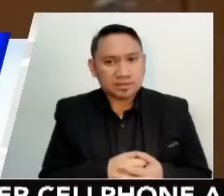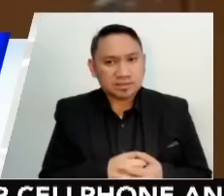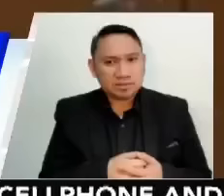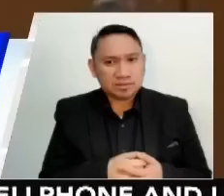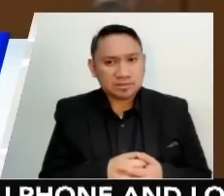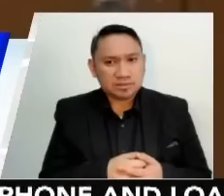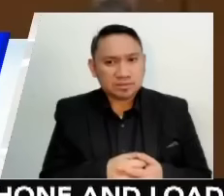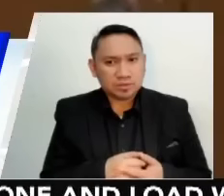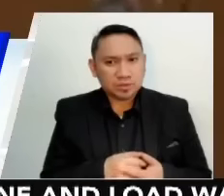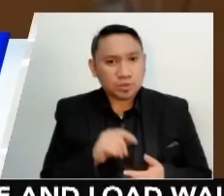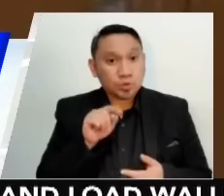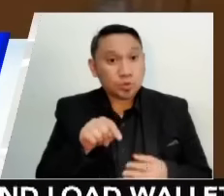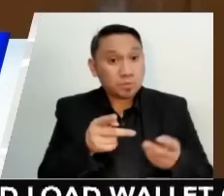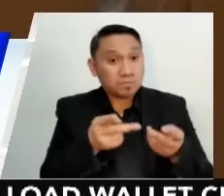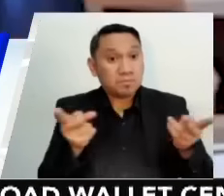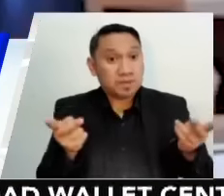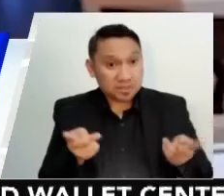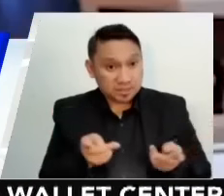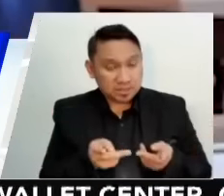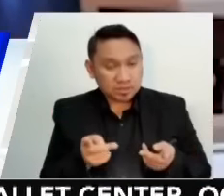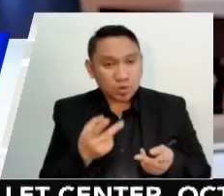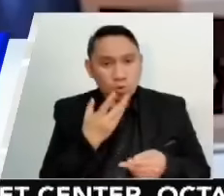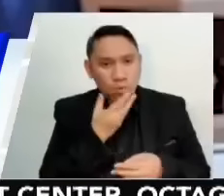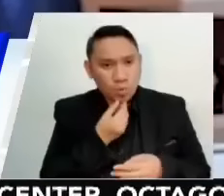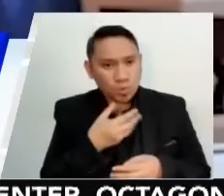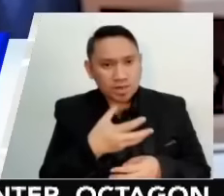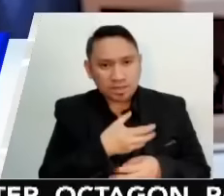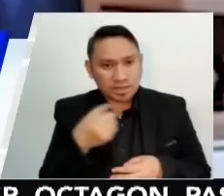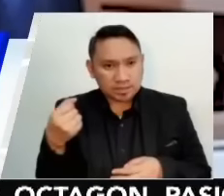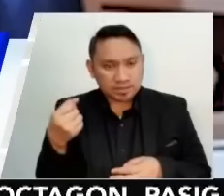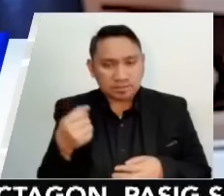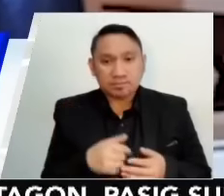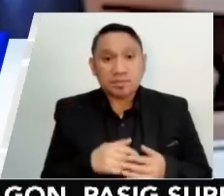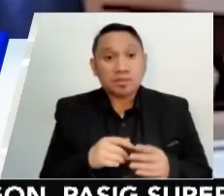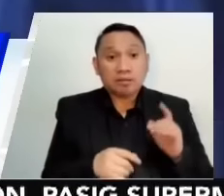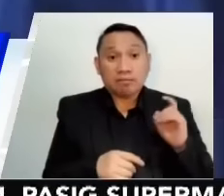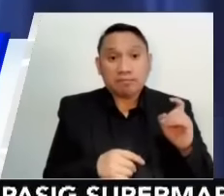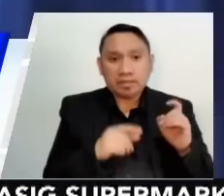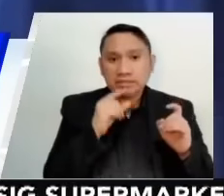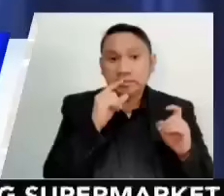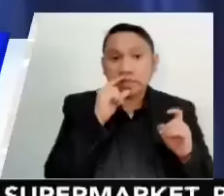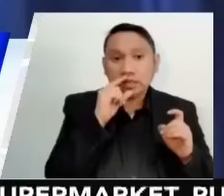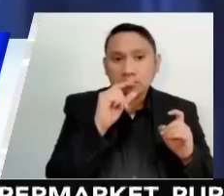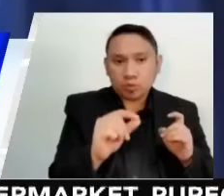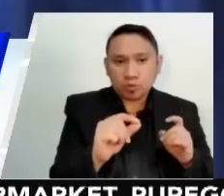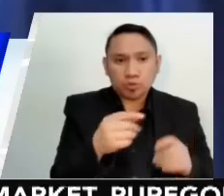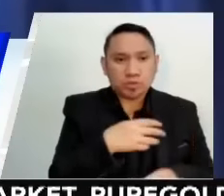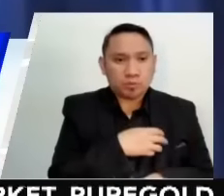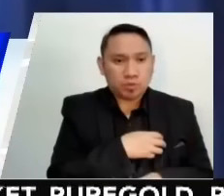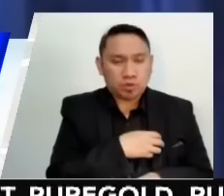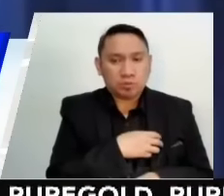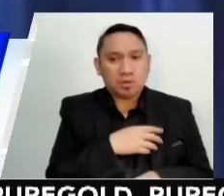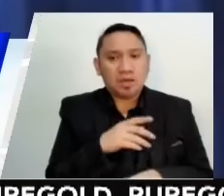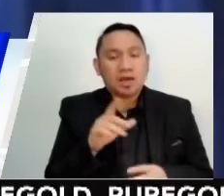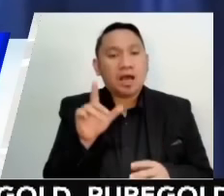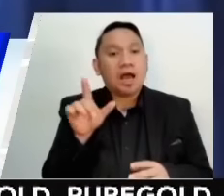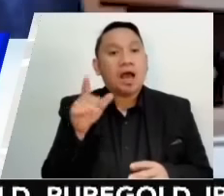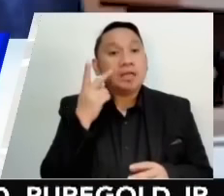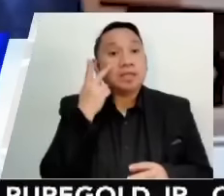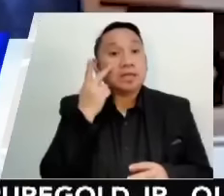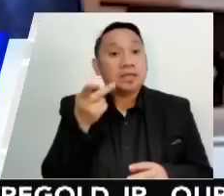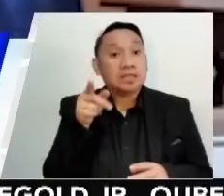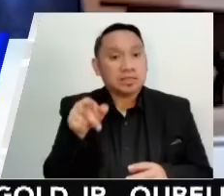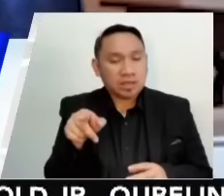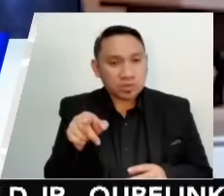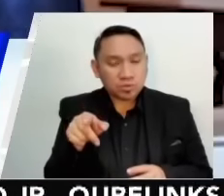ko nung nagkuha ng cellphone. Ni-report kagad niya sa police nung nalaman niya na nakita niya na nasa police station yung kanyang cellphone.